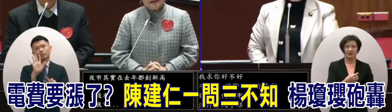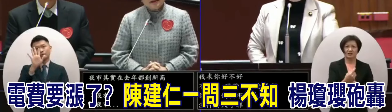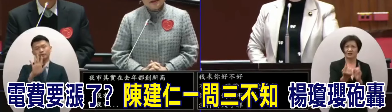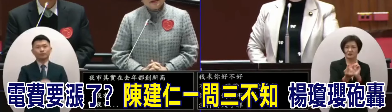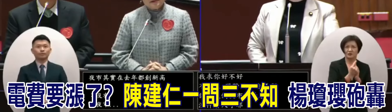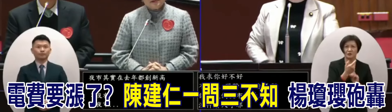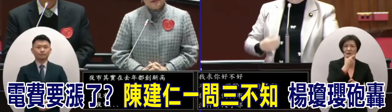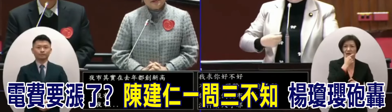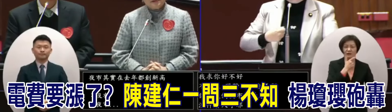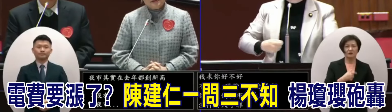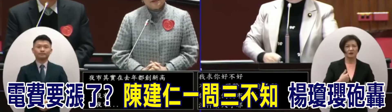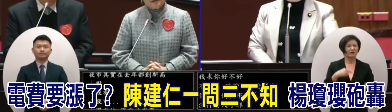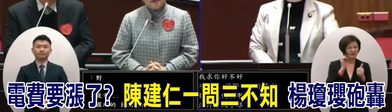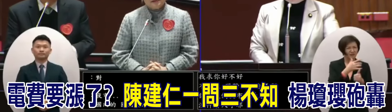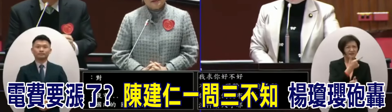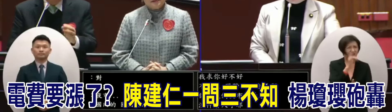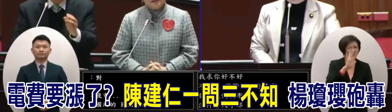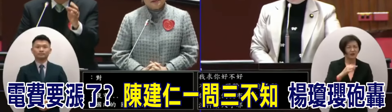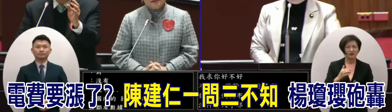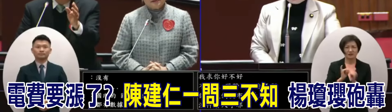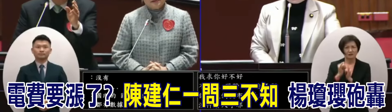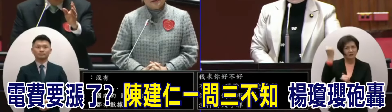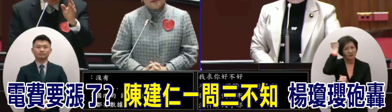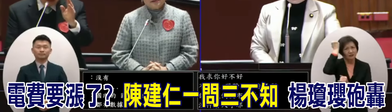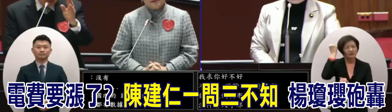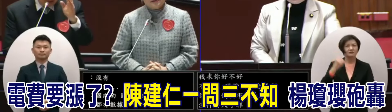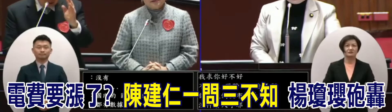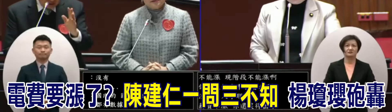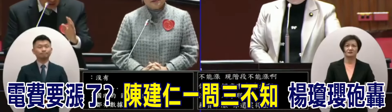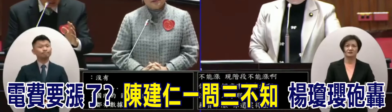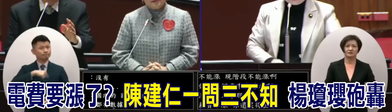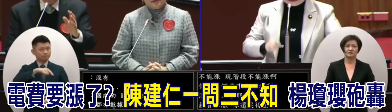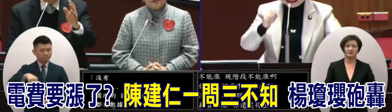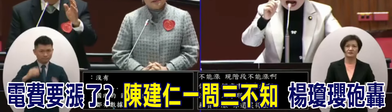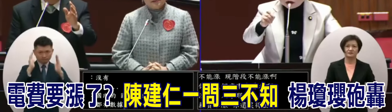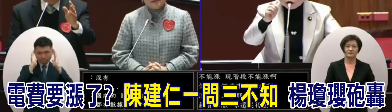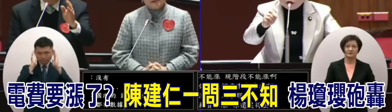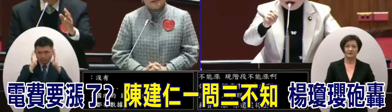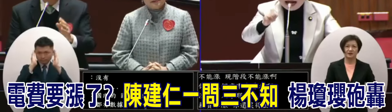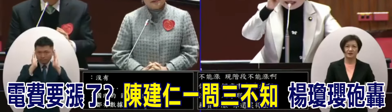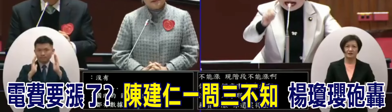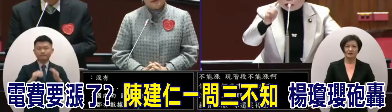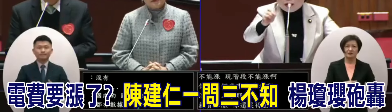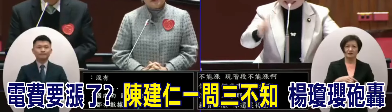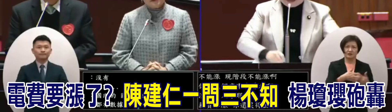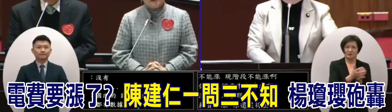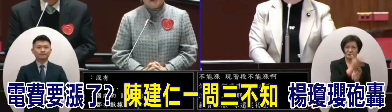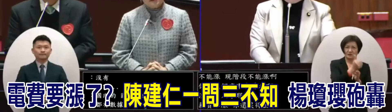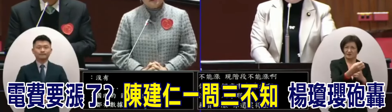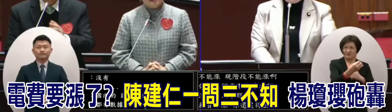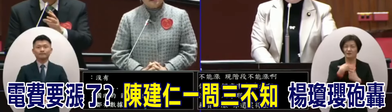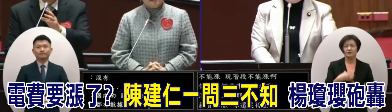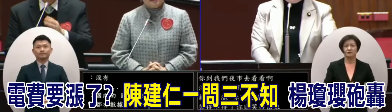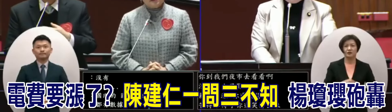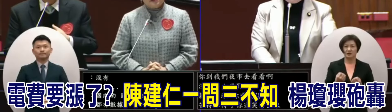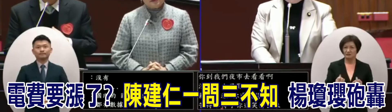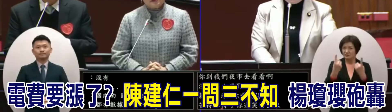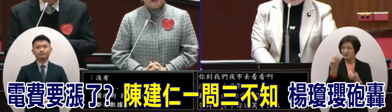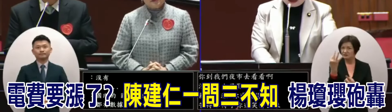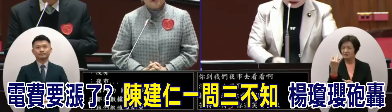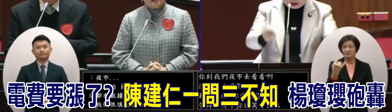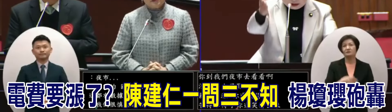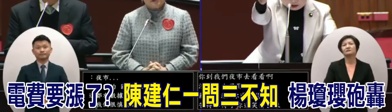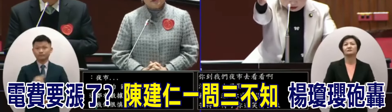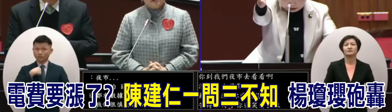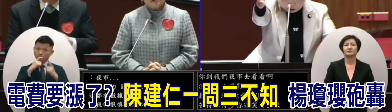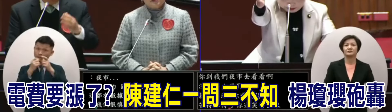笑，我们已经很痛苦了。 我们很慎重的， 已经告诉我要涨多少了。 我